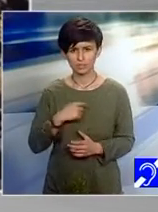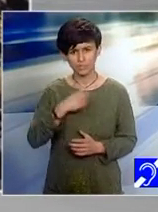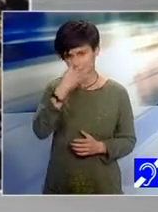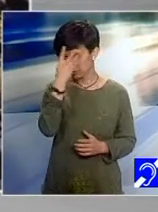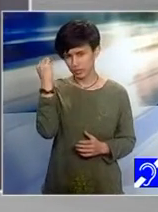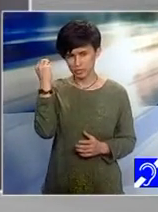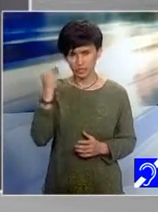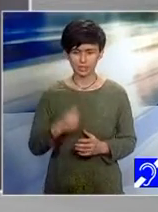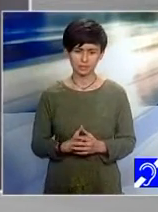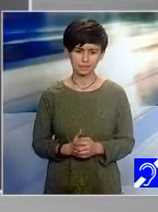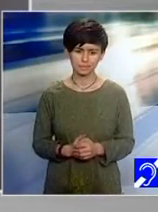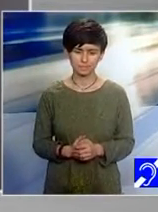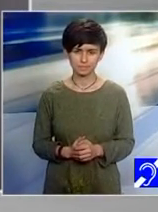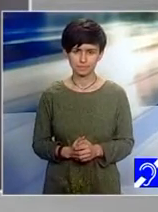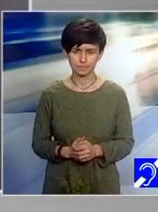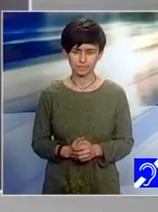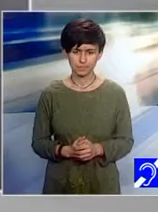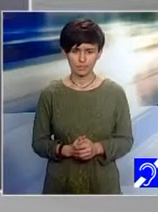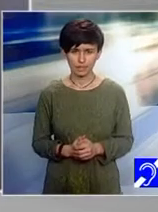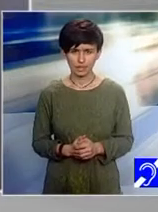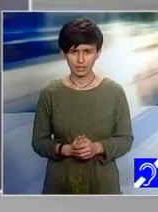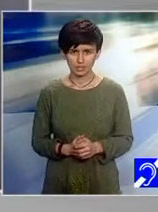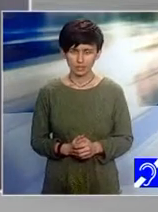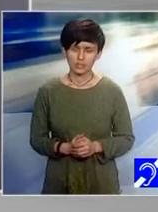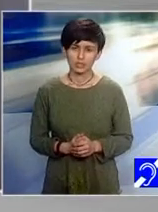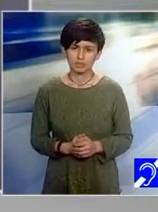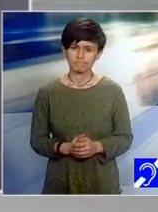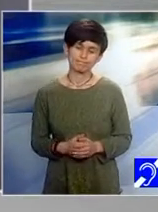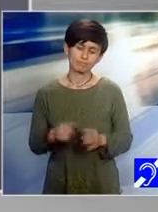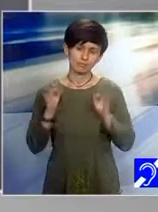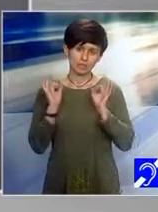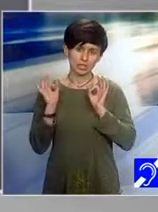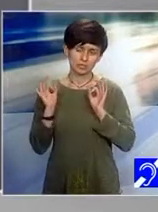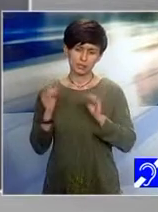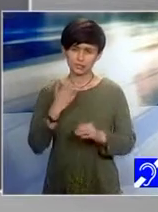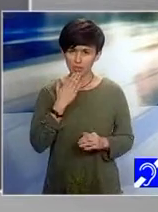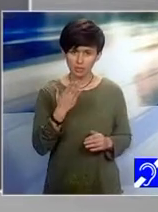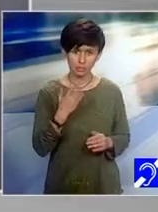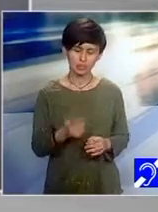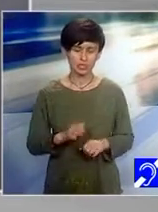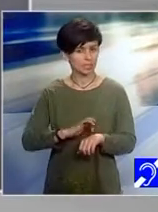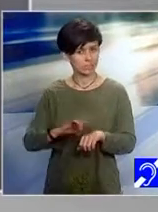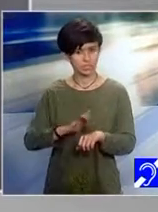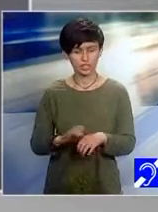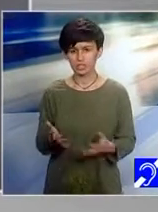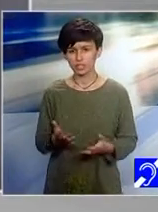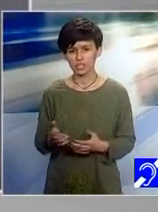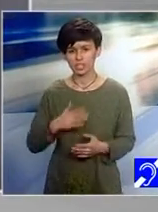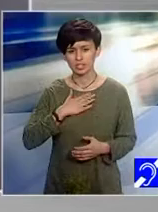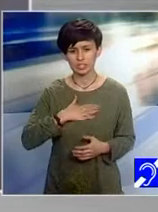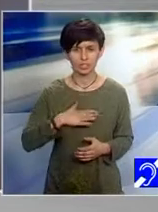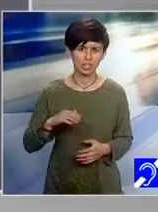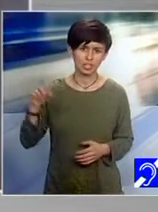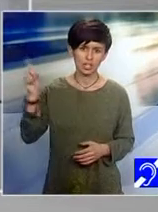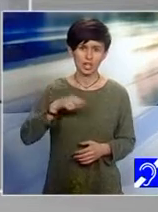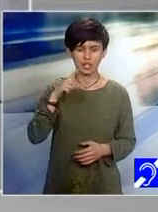special datorită acelor încercări prin care se dorește anularea acestui genocid armean de unii